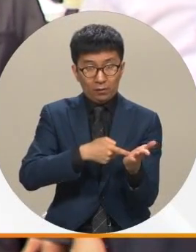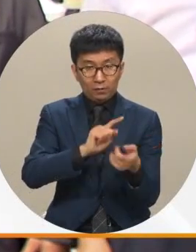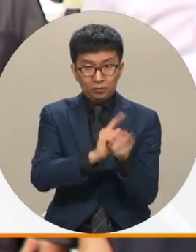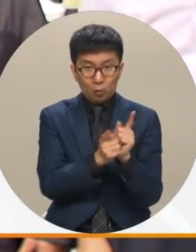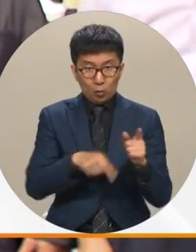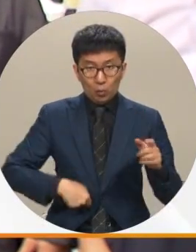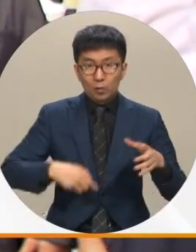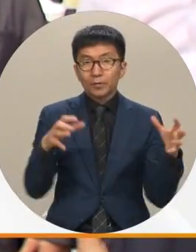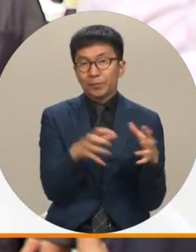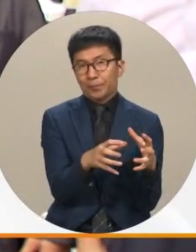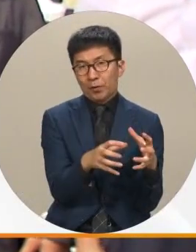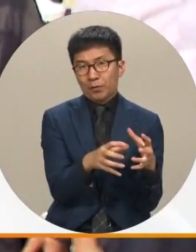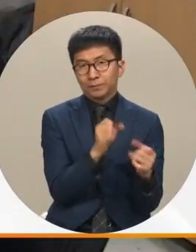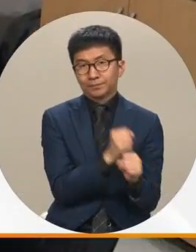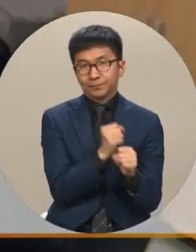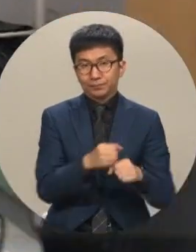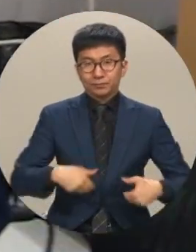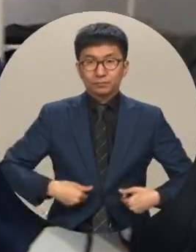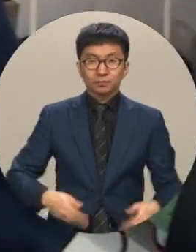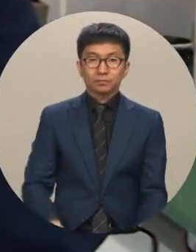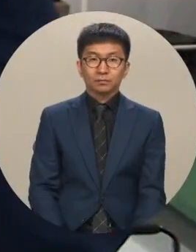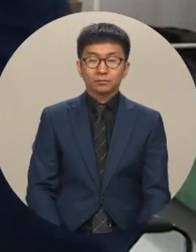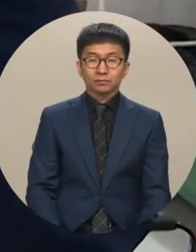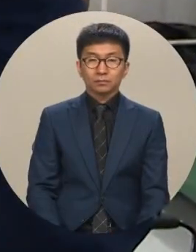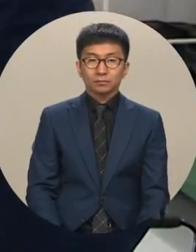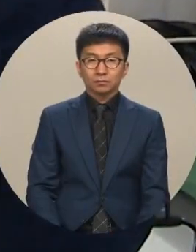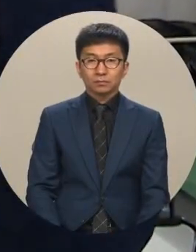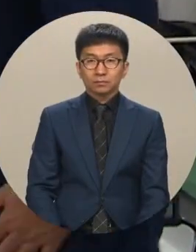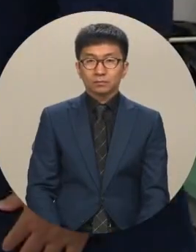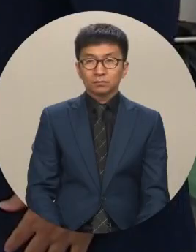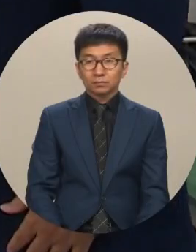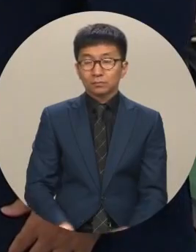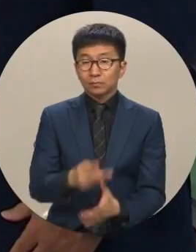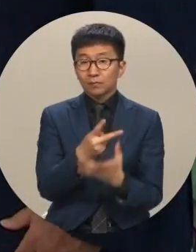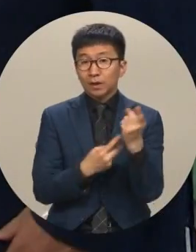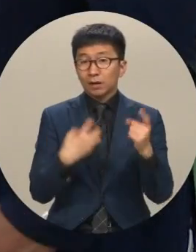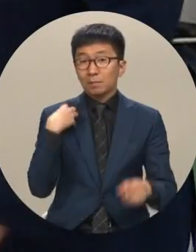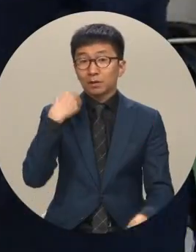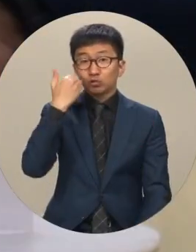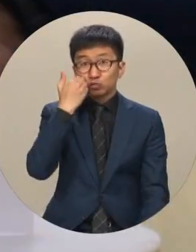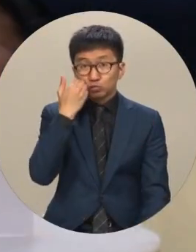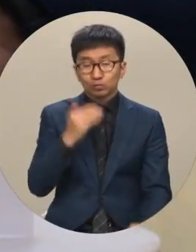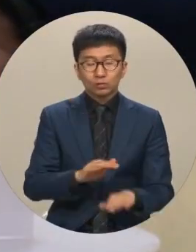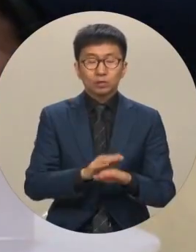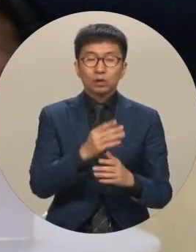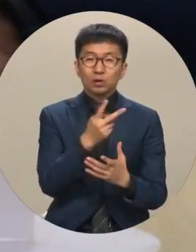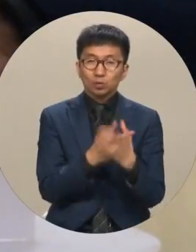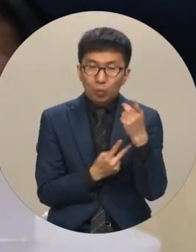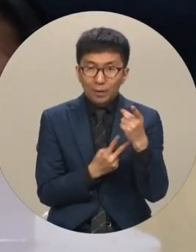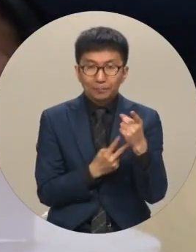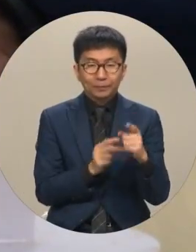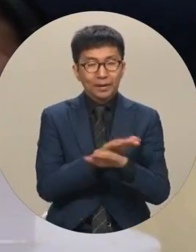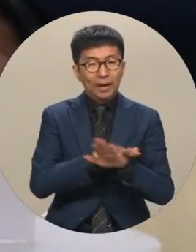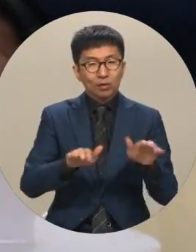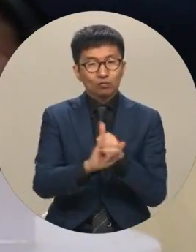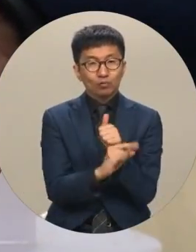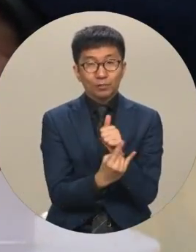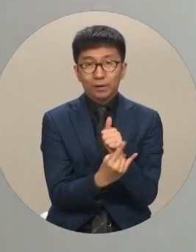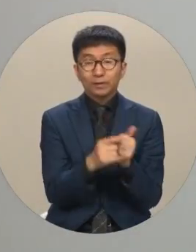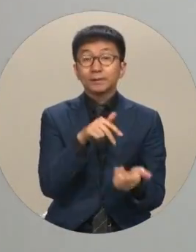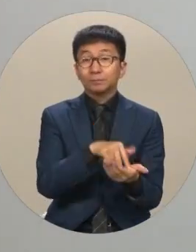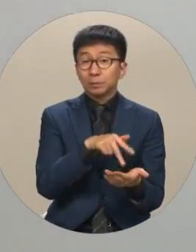협력 관계를 만들어 가는 이들 후보의 단일화를 주도하고 있는 통합 대책 위원회가 단일화 일정을